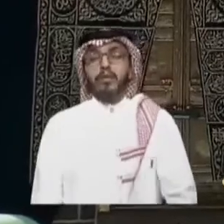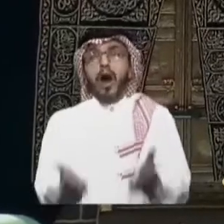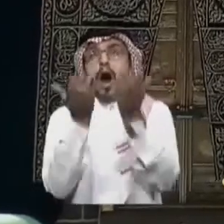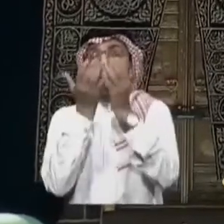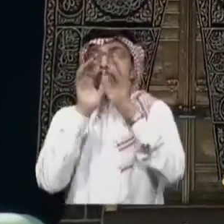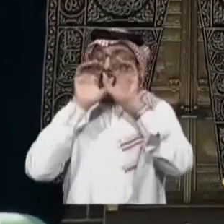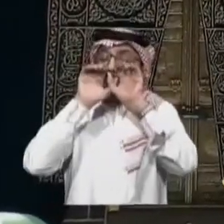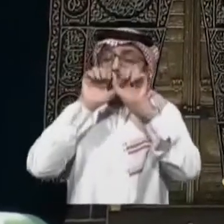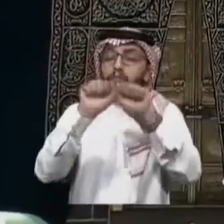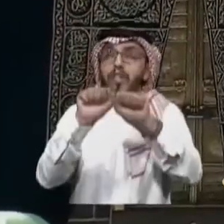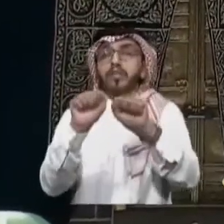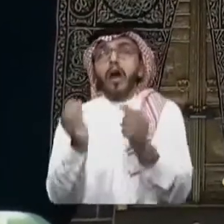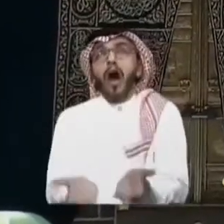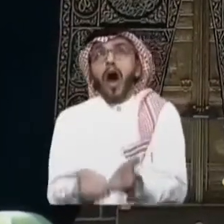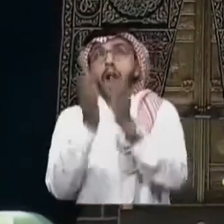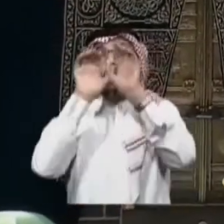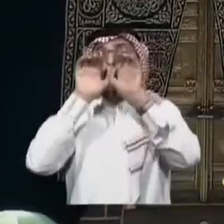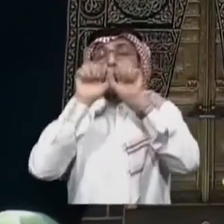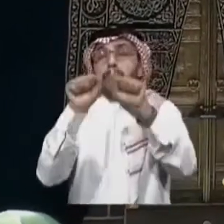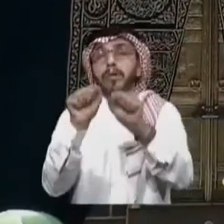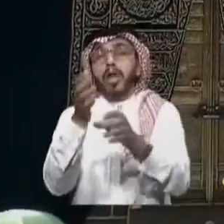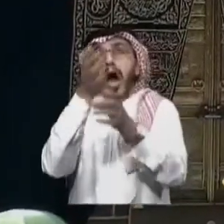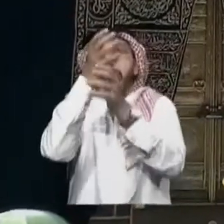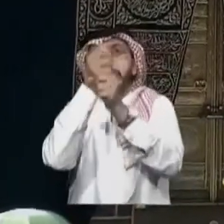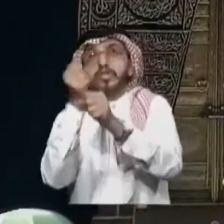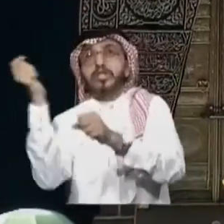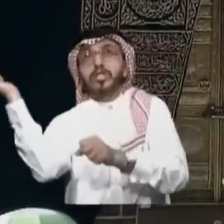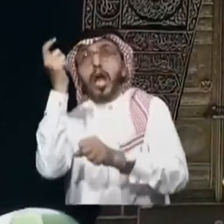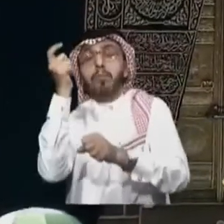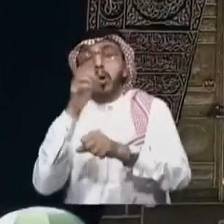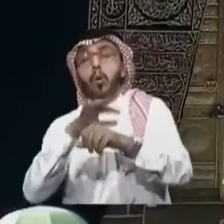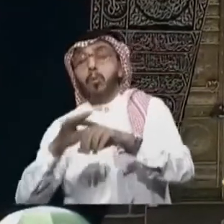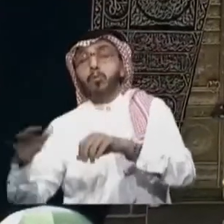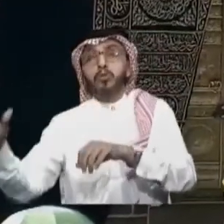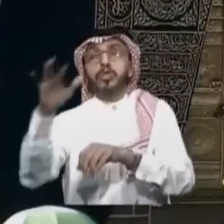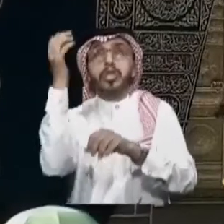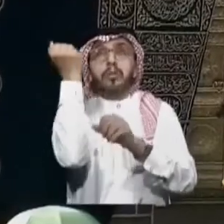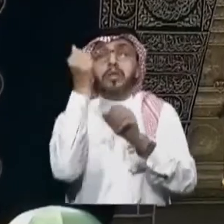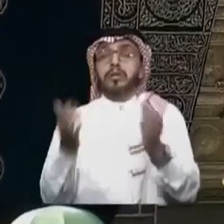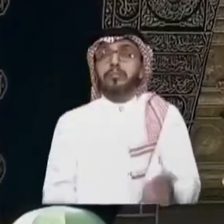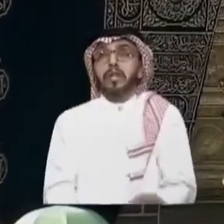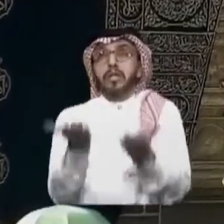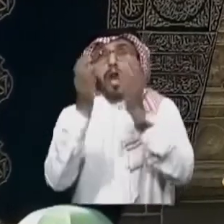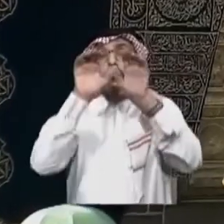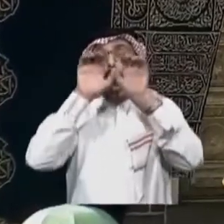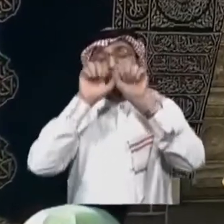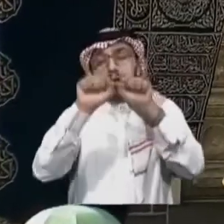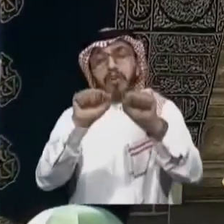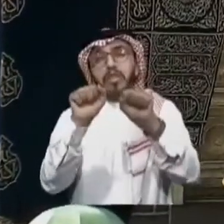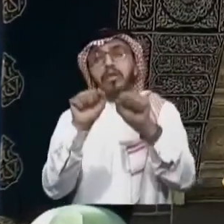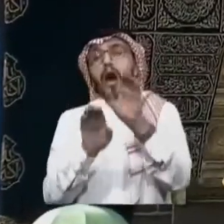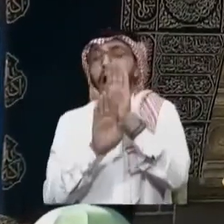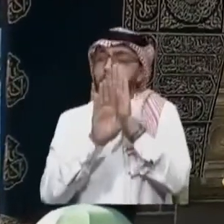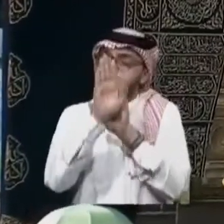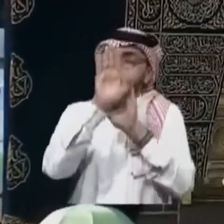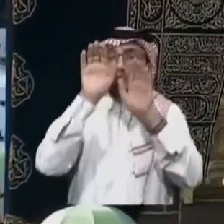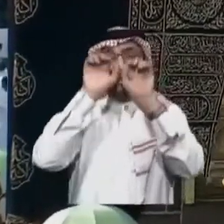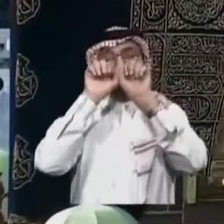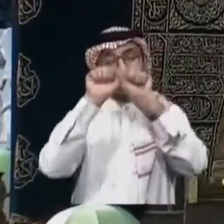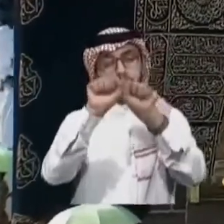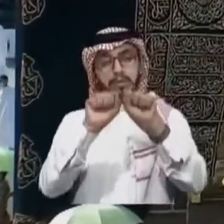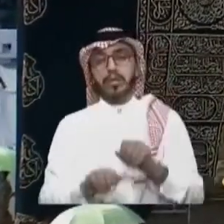أعز الإسلام والمسلمين، اللهم أعز الإسلام والمسلمين، اللهم أعز الإسلام